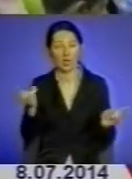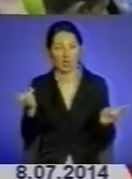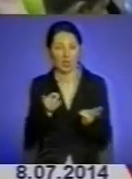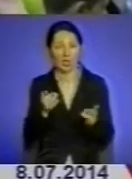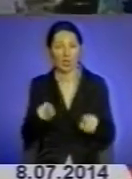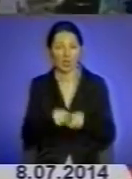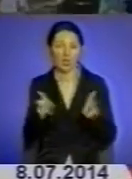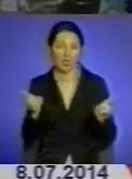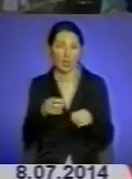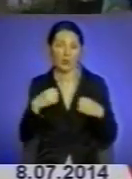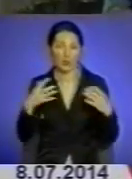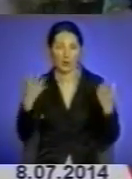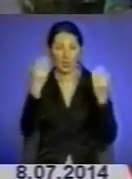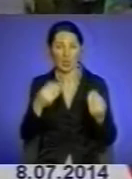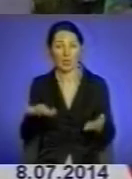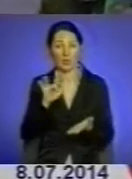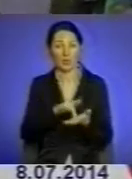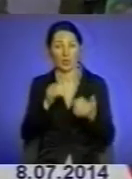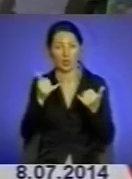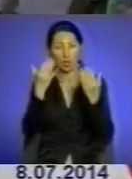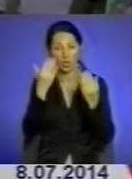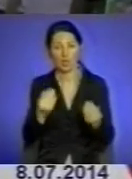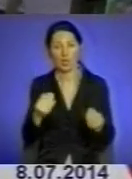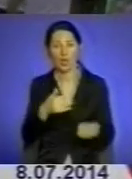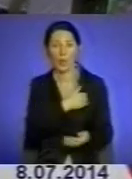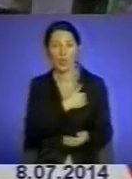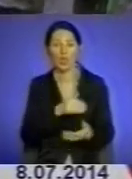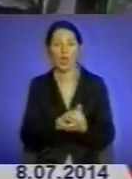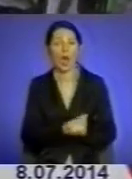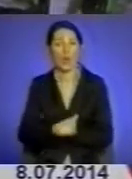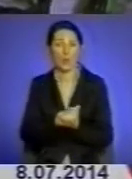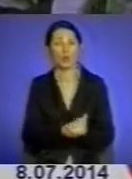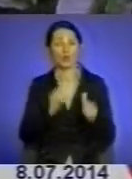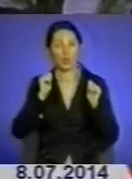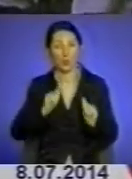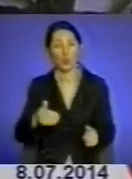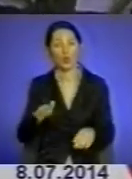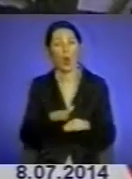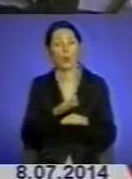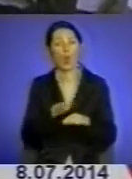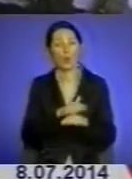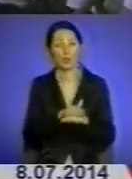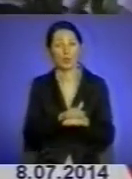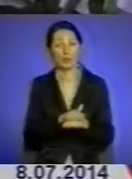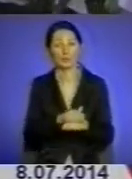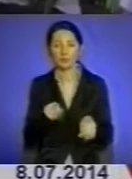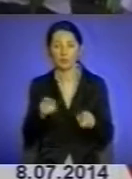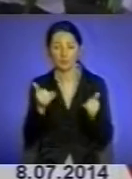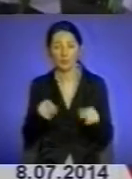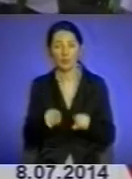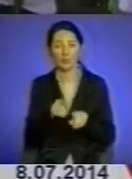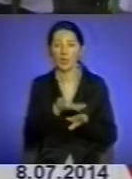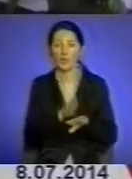День міста. На сьогоднішній день актуальне побажання – це миру, спокою, благополуччя. А от скажіть, зараз такий важкий час, як